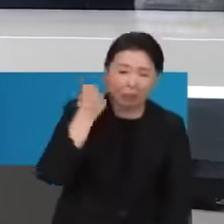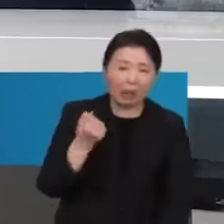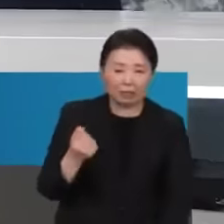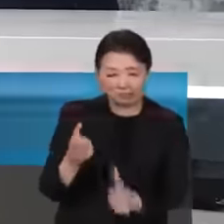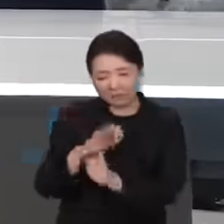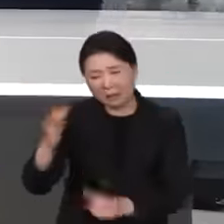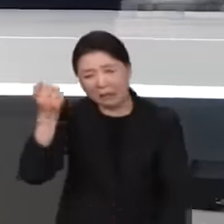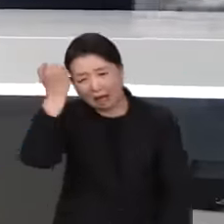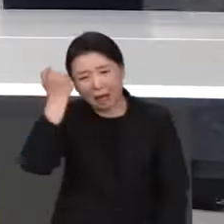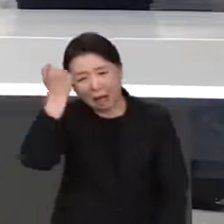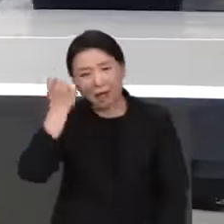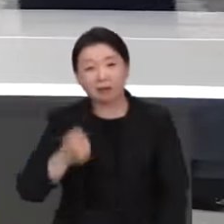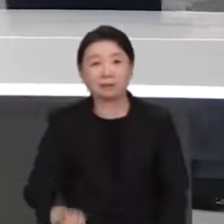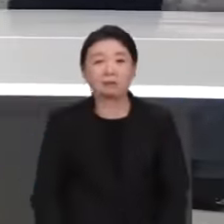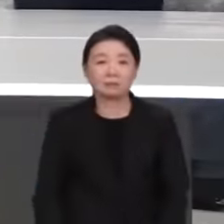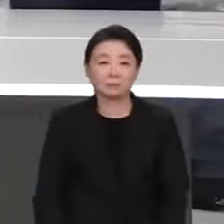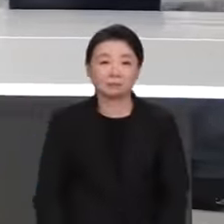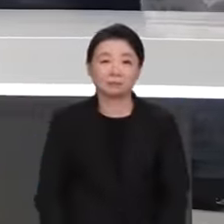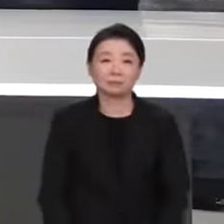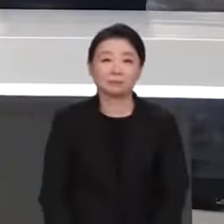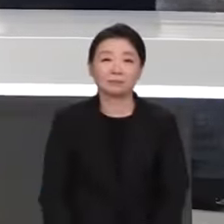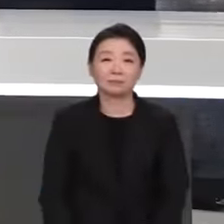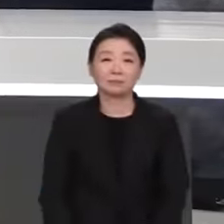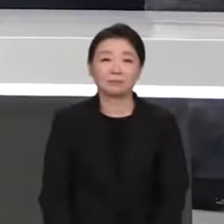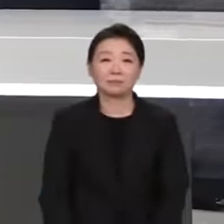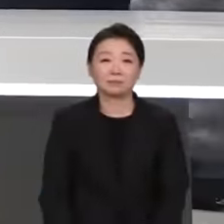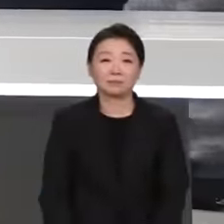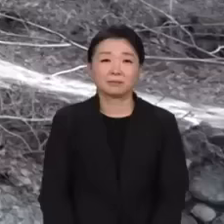골치라고 합니다. 밀착카메라 송우영 기자가 취재했습니다.